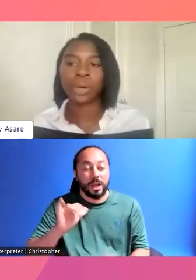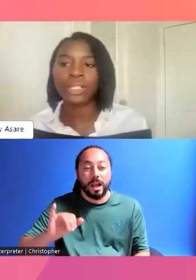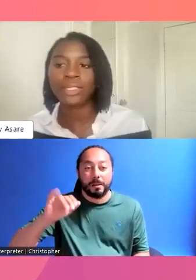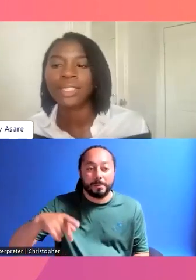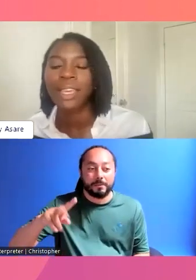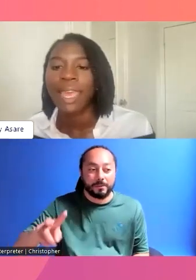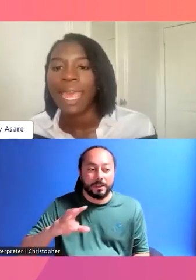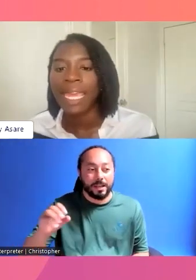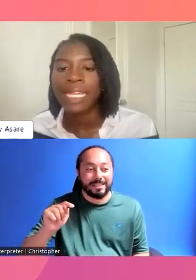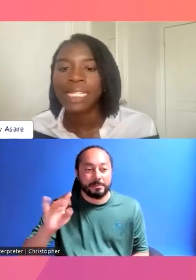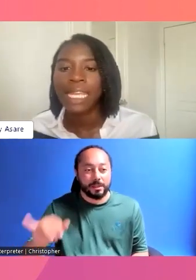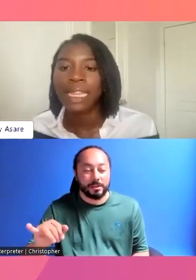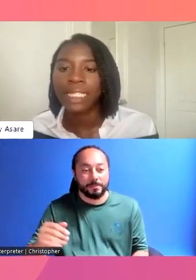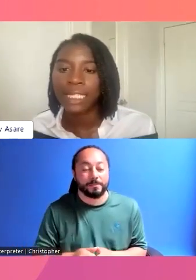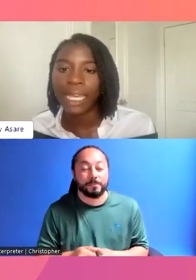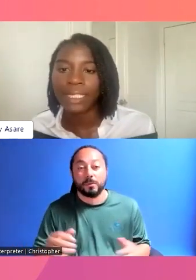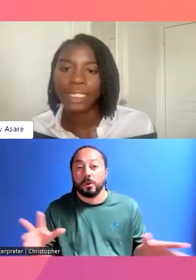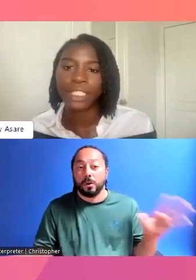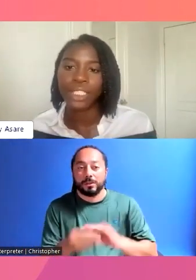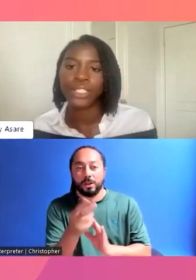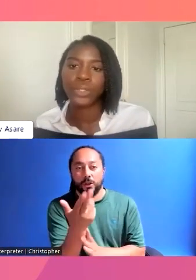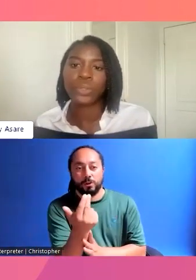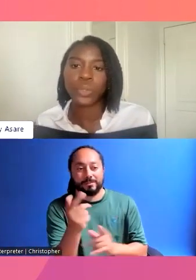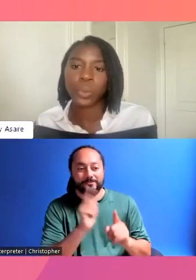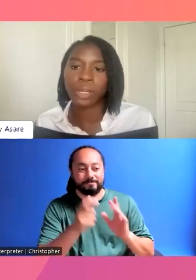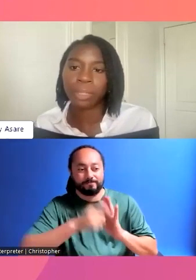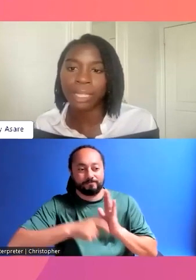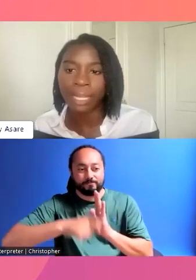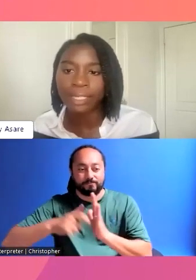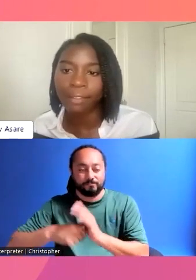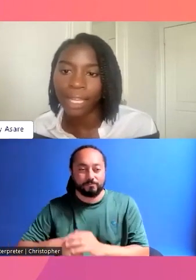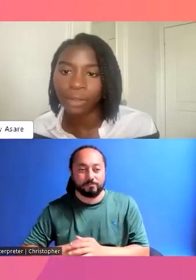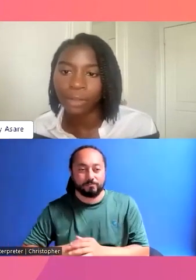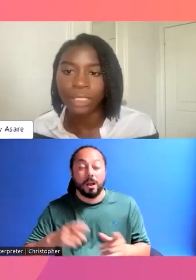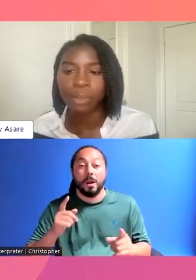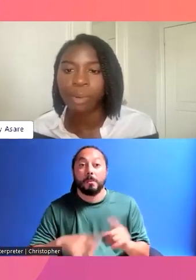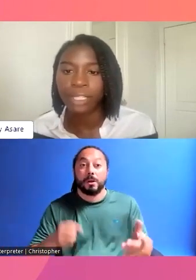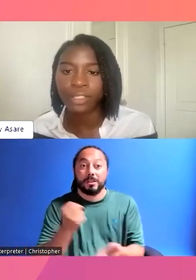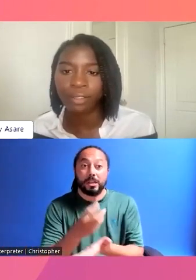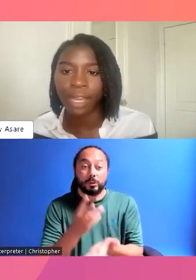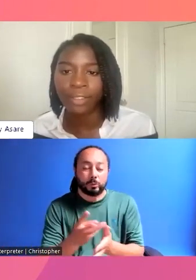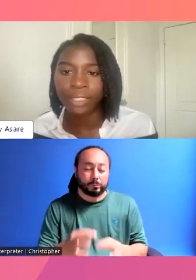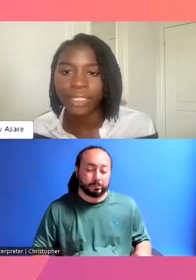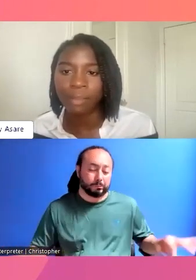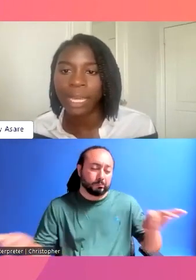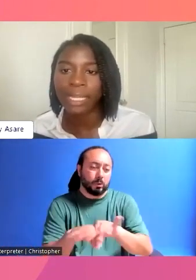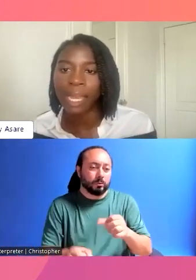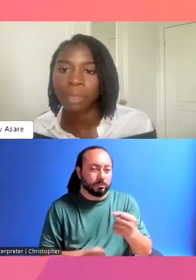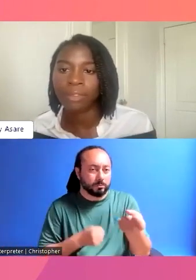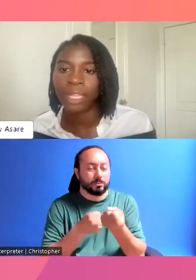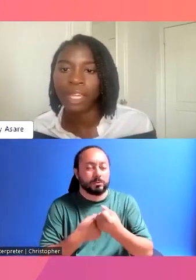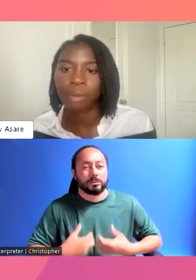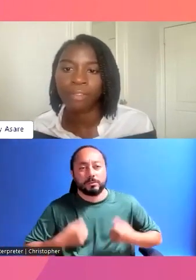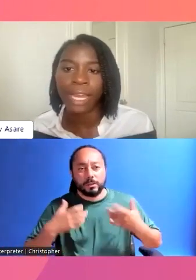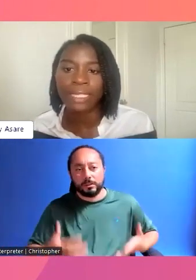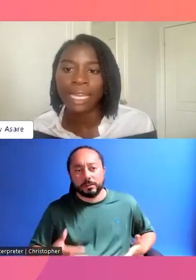seulement. Ensuite, nous avons étudié les effets donc du soutien par les travailleuses sociales, les intervenantes. Dans ce